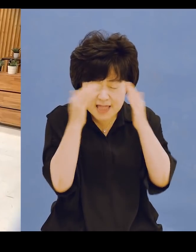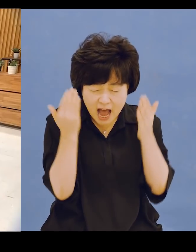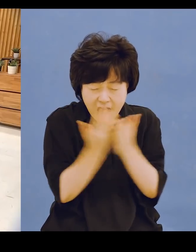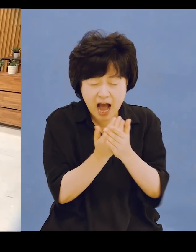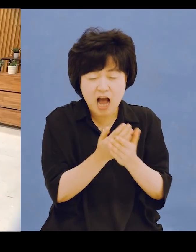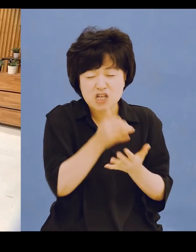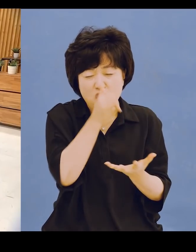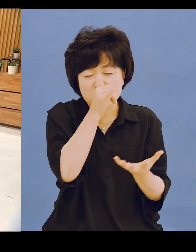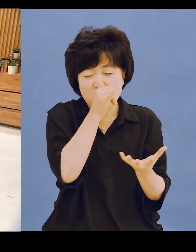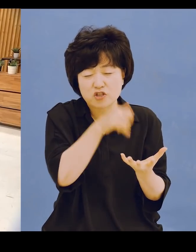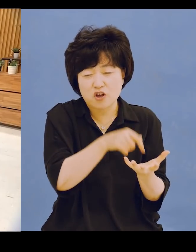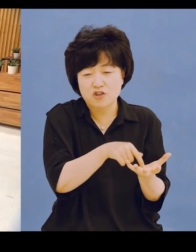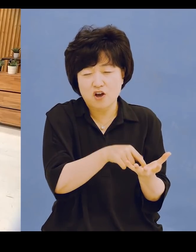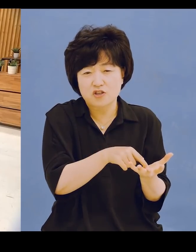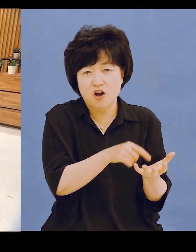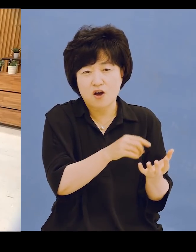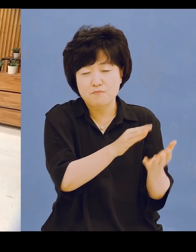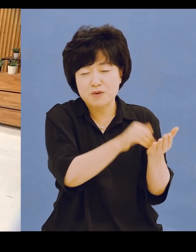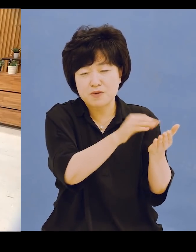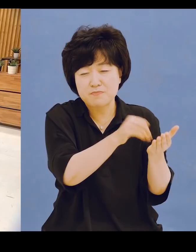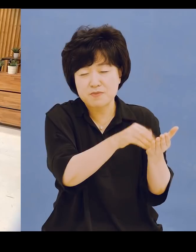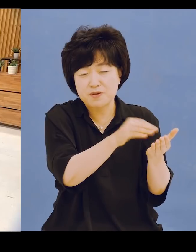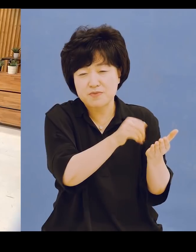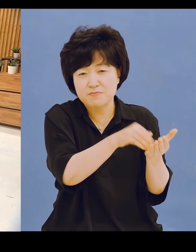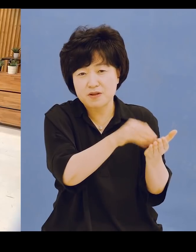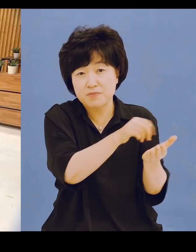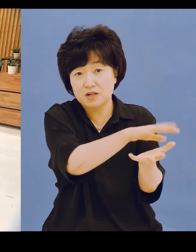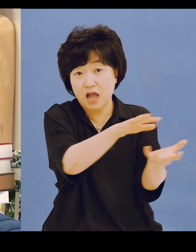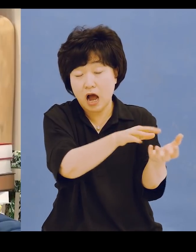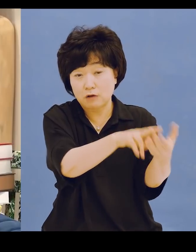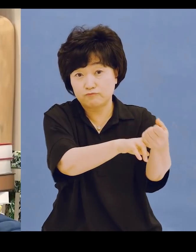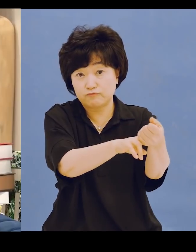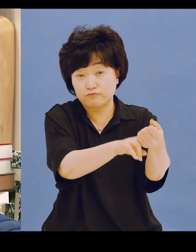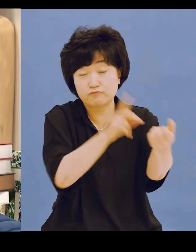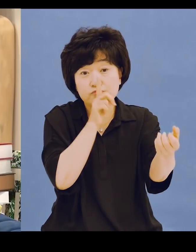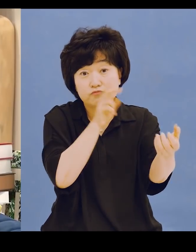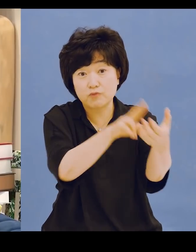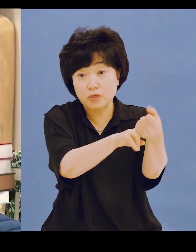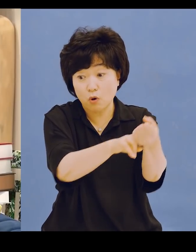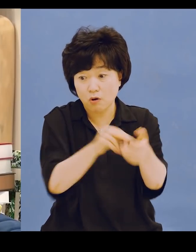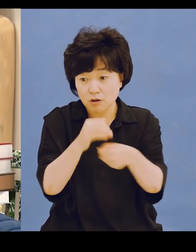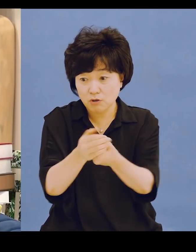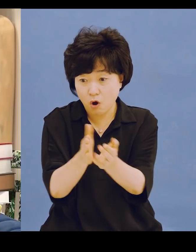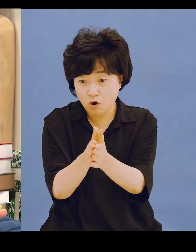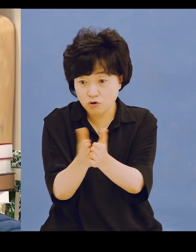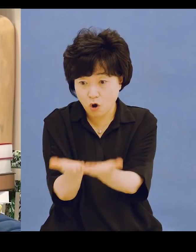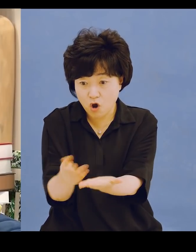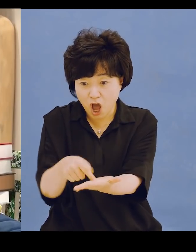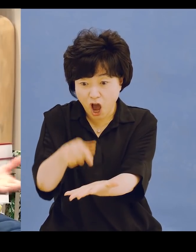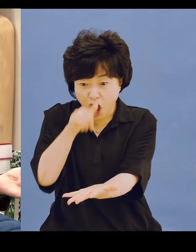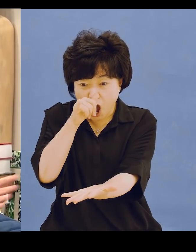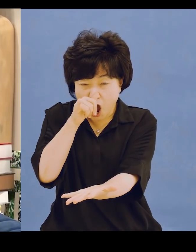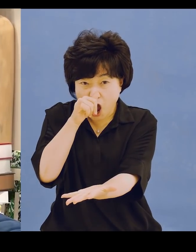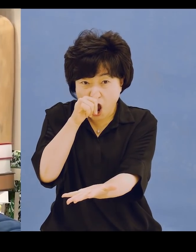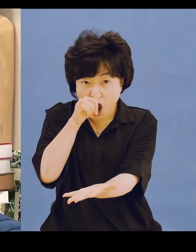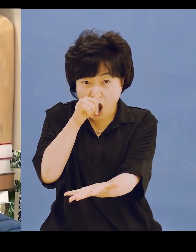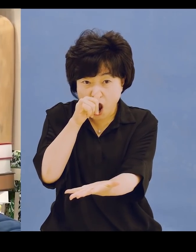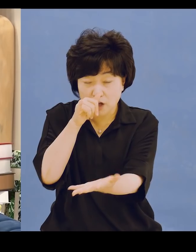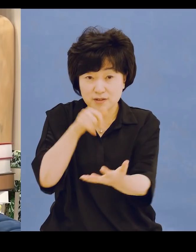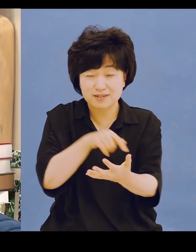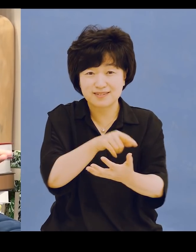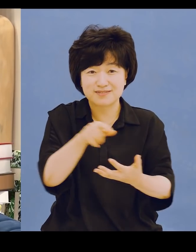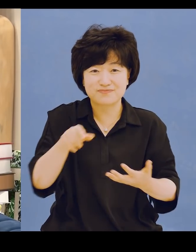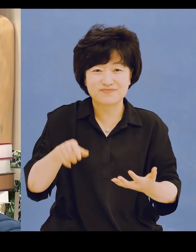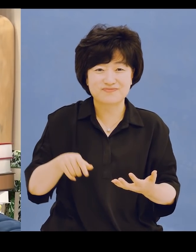우리랑 비슷하게 지냈구나. 똑같아. 이런 거. 비슷한 게 아니라 똑같아. 왜? 우리 부족 애들도 엄마가 아들의 애를